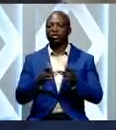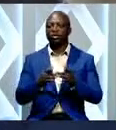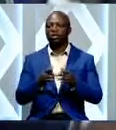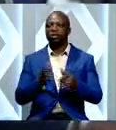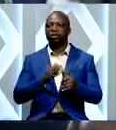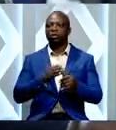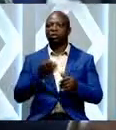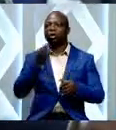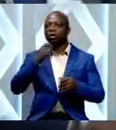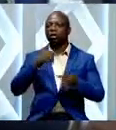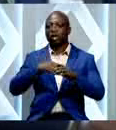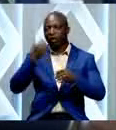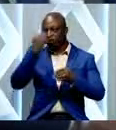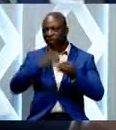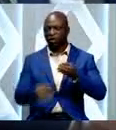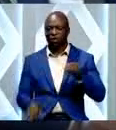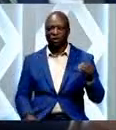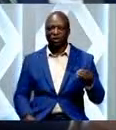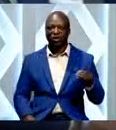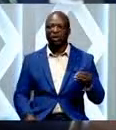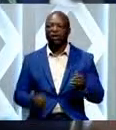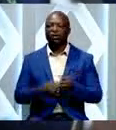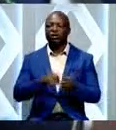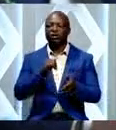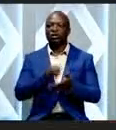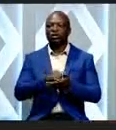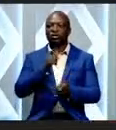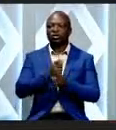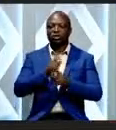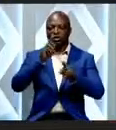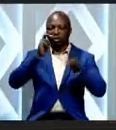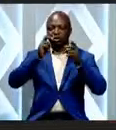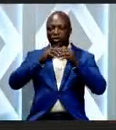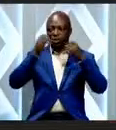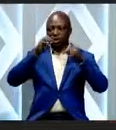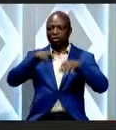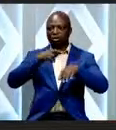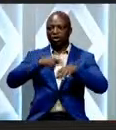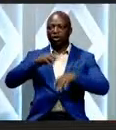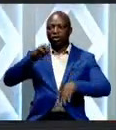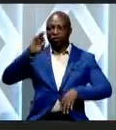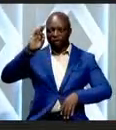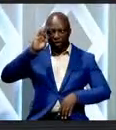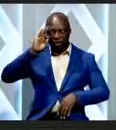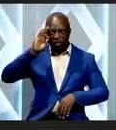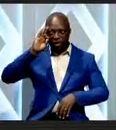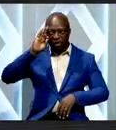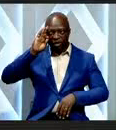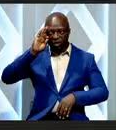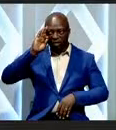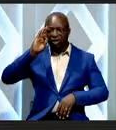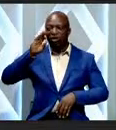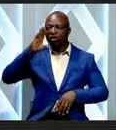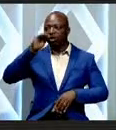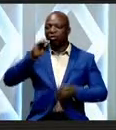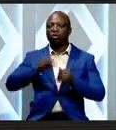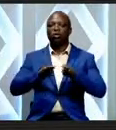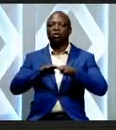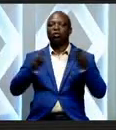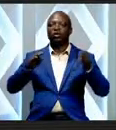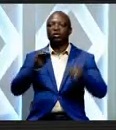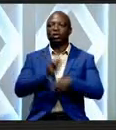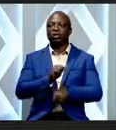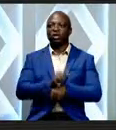premier ordre dans la sous-région. C'est à juste titre que le président de la République, Faure Essosim Nanya Simbé, lors de l'ouverture des